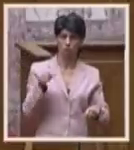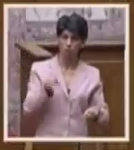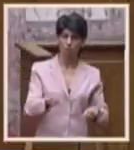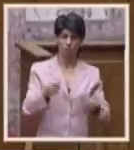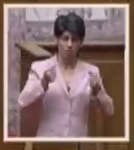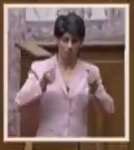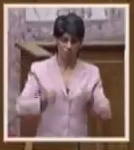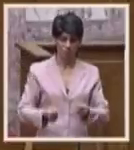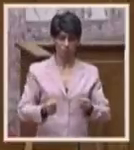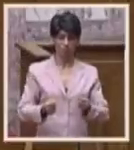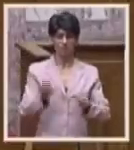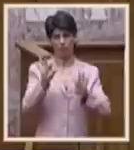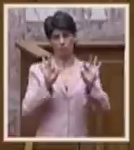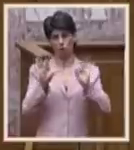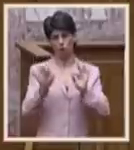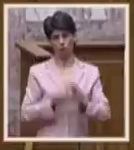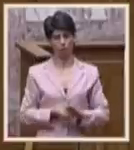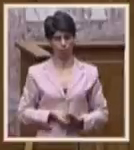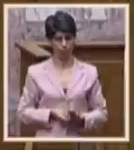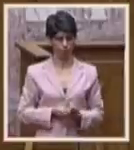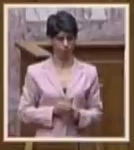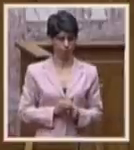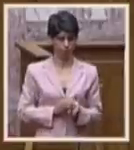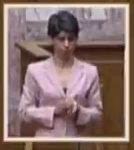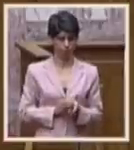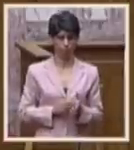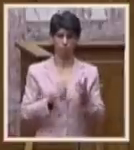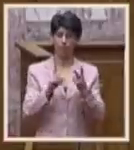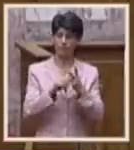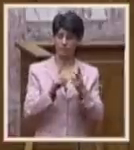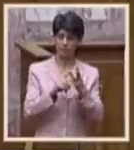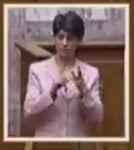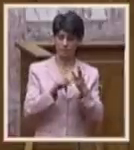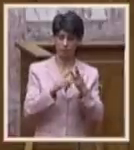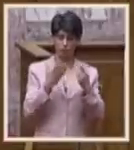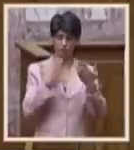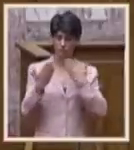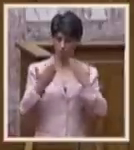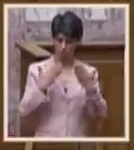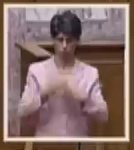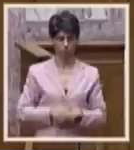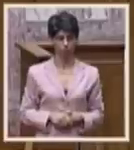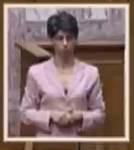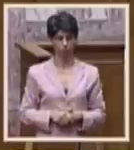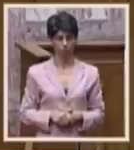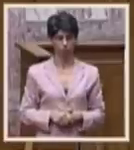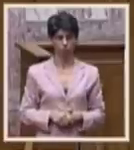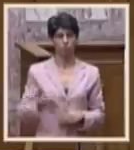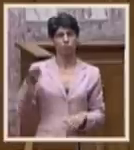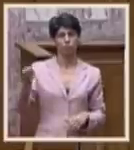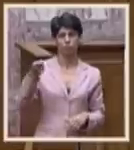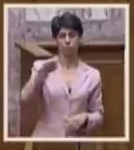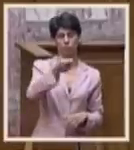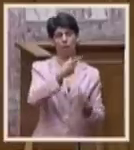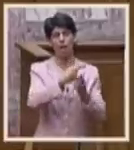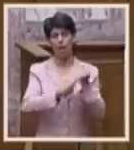τη βασική επιλογή. Τρίτο σημείο συνεννόησης μεταξύ μας. Το χρέος και τα ελλείμματα